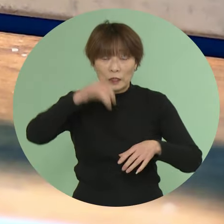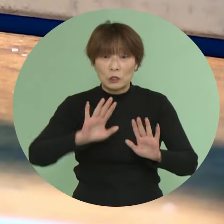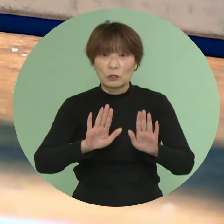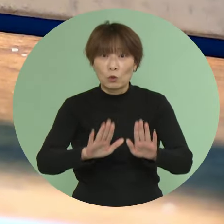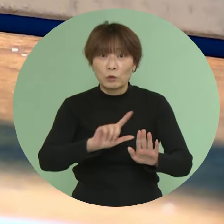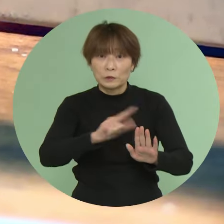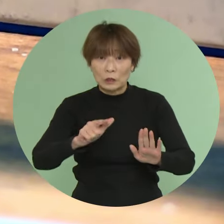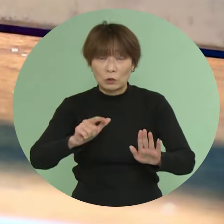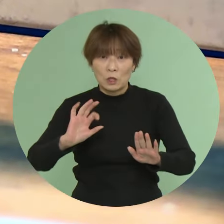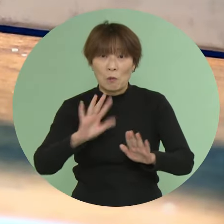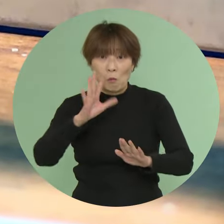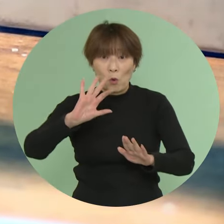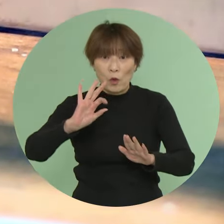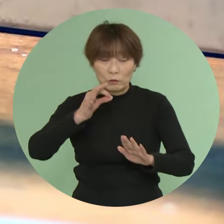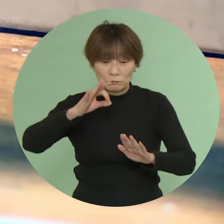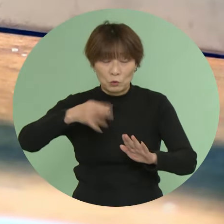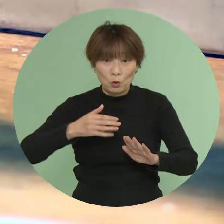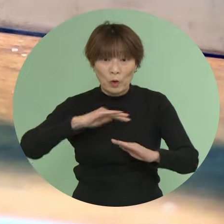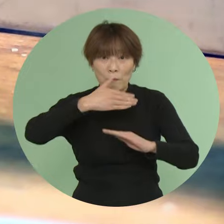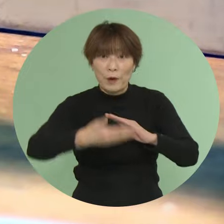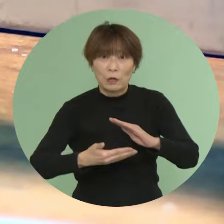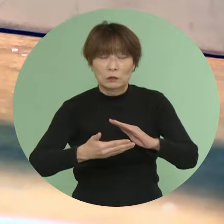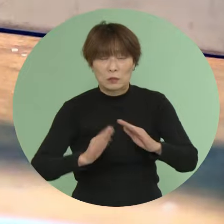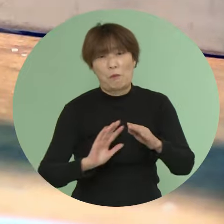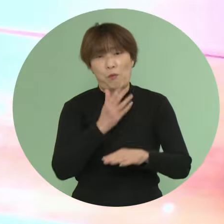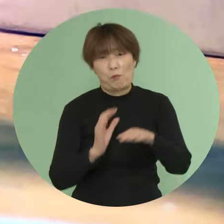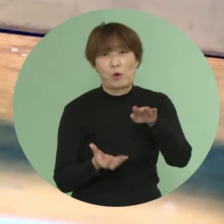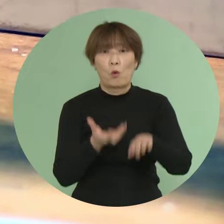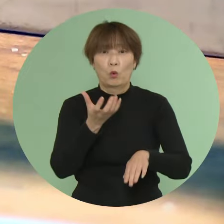が覆いかぶさることで火事になることがあります。